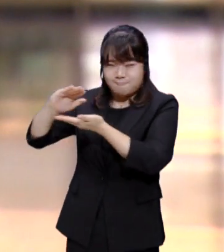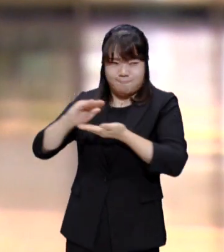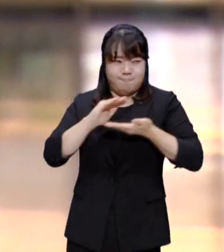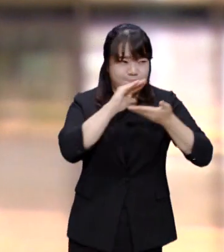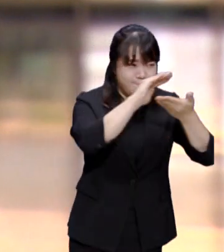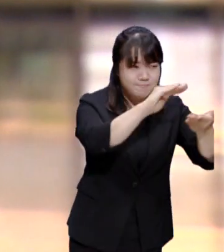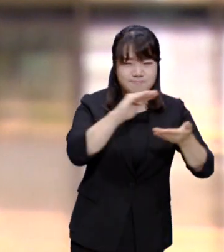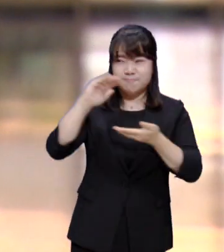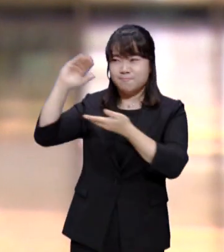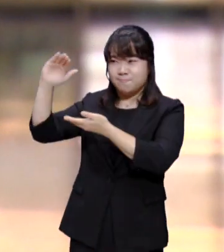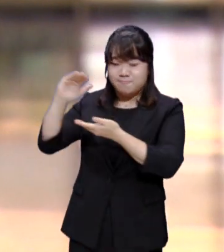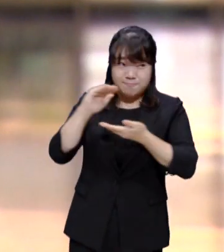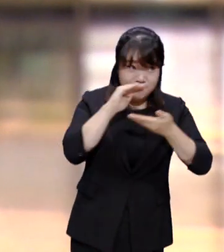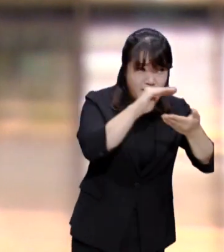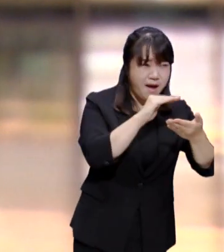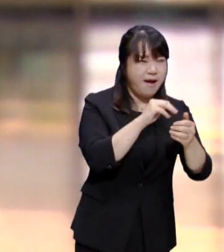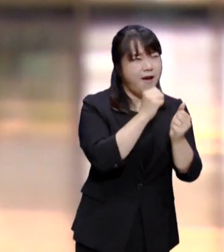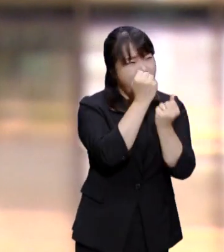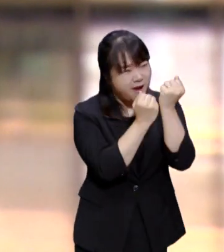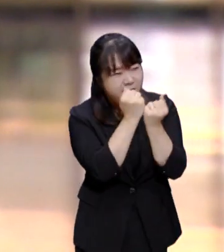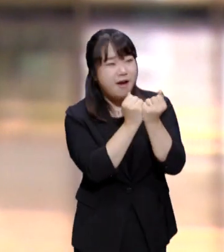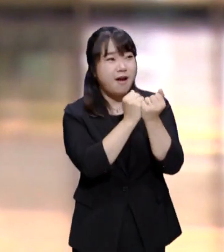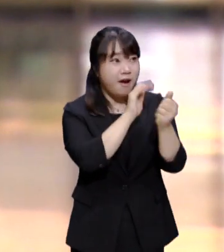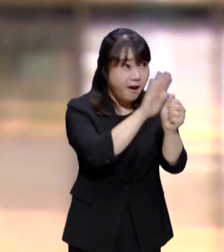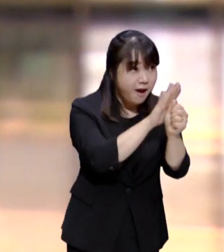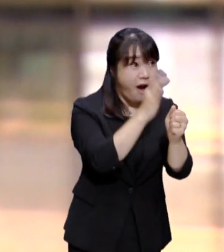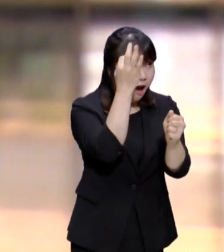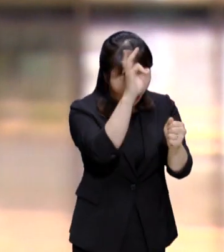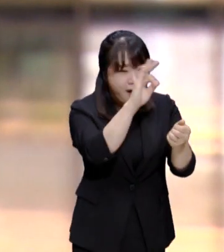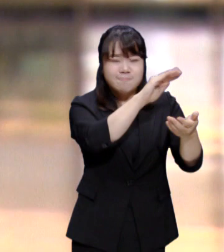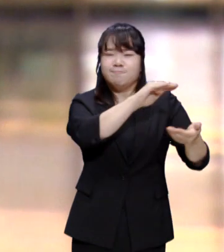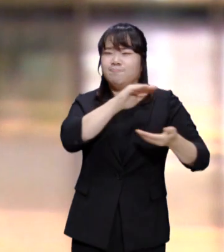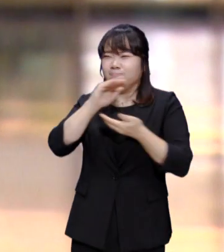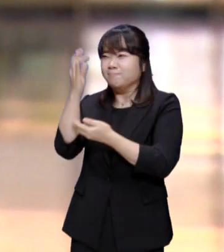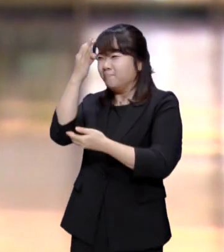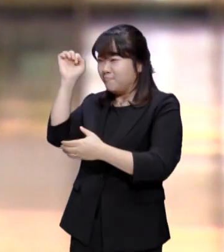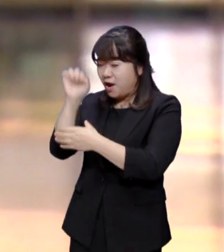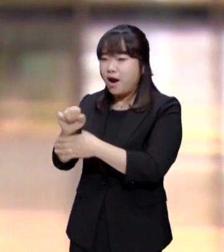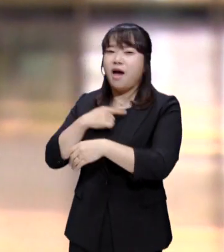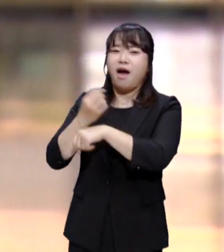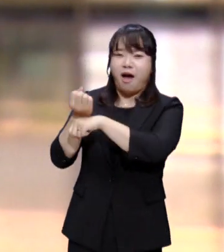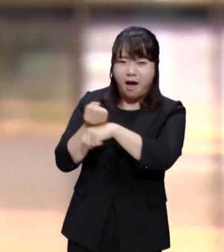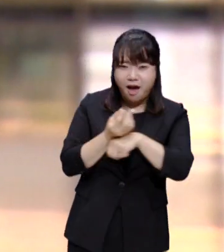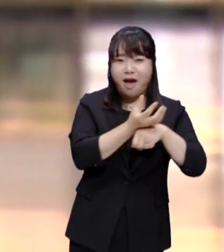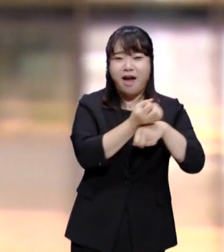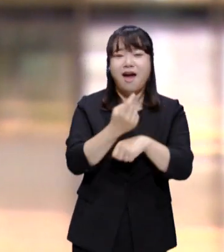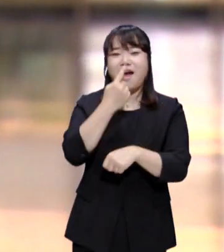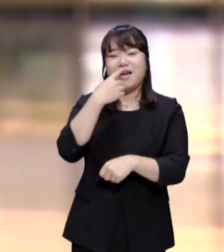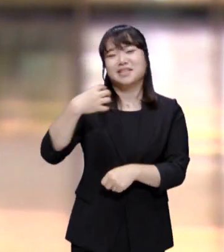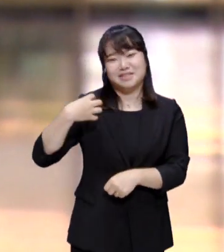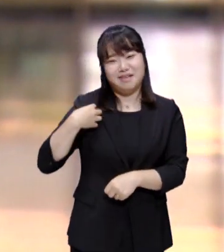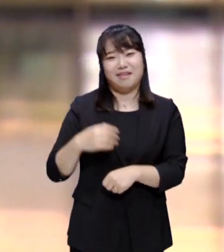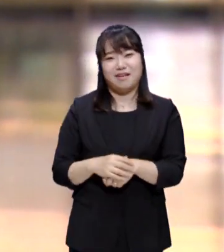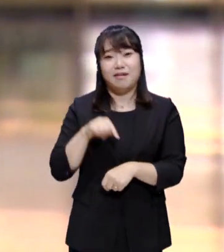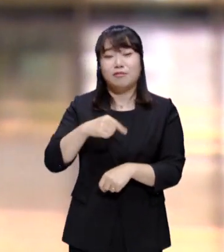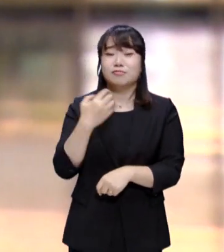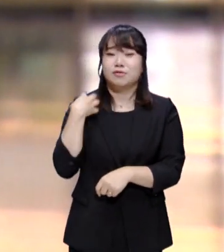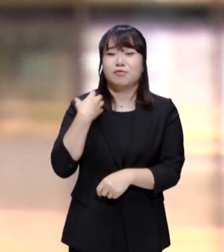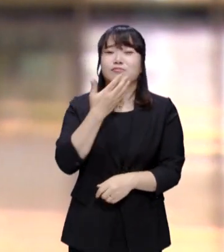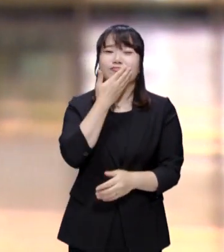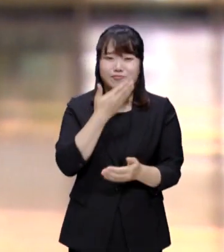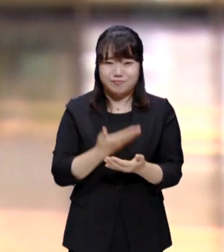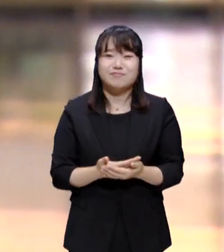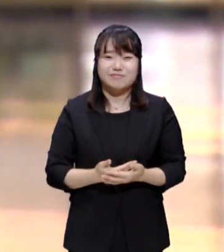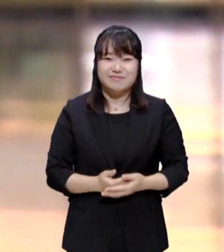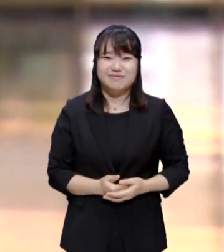그만큼 업무 파트너가 되는 기관과의 신뢰 가교 역할이 굉장히 중요한 역할이라고